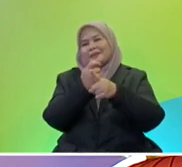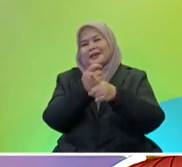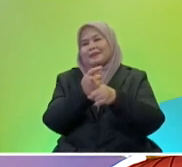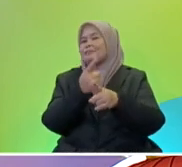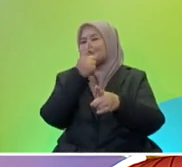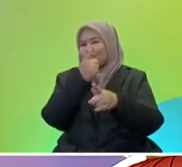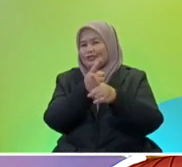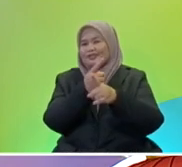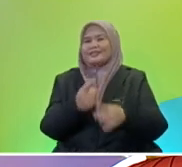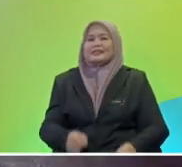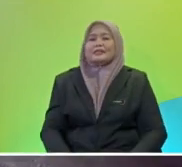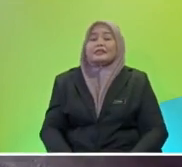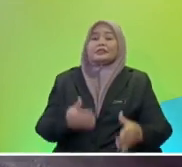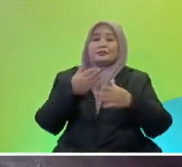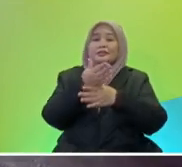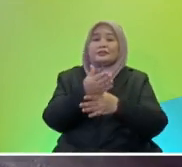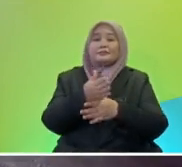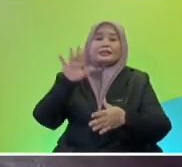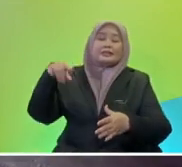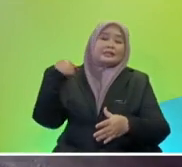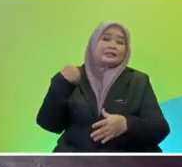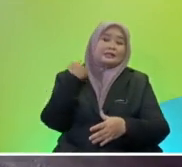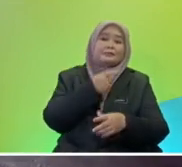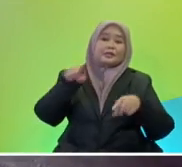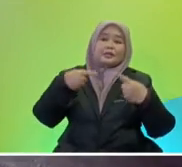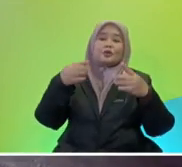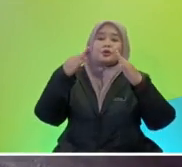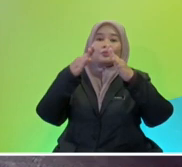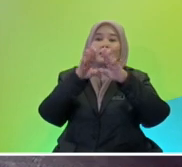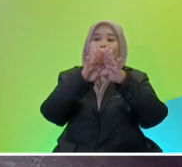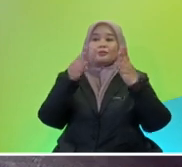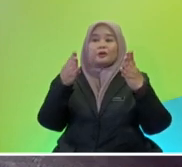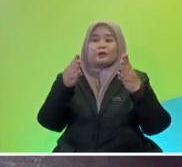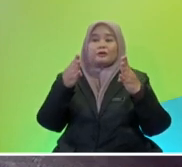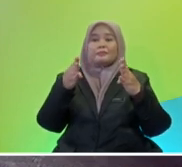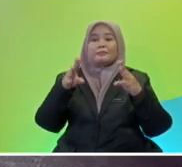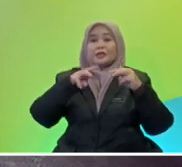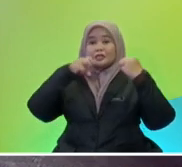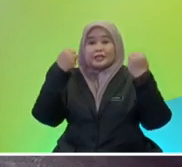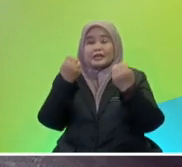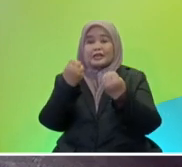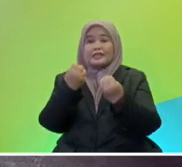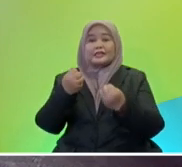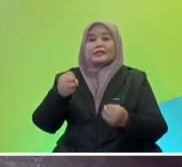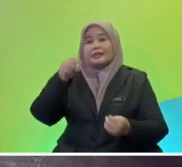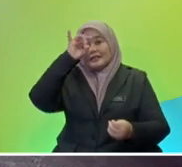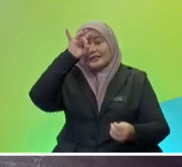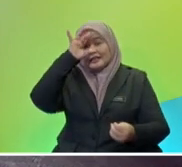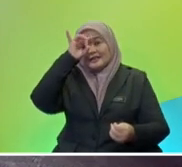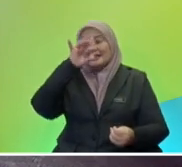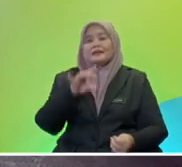oke seterusnya pergi rumah terbuka masyarakat India pula oke